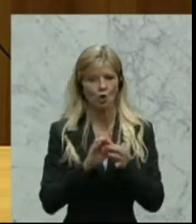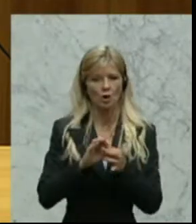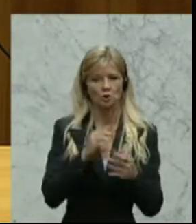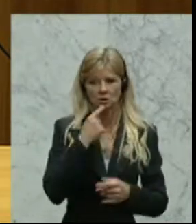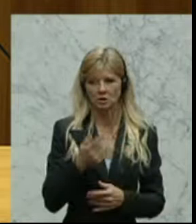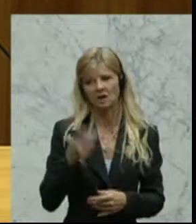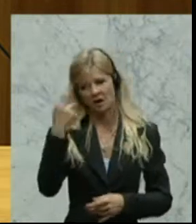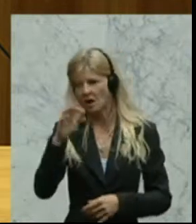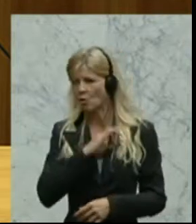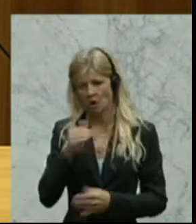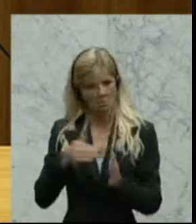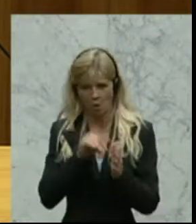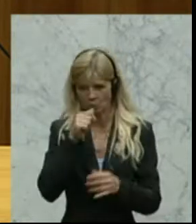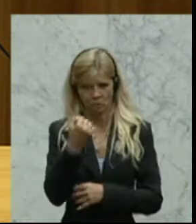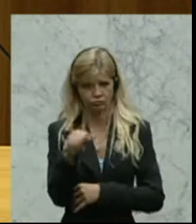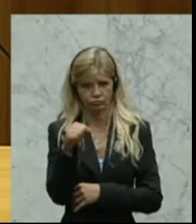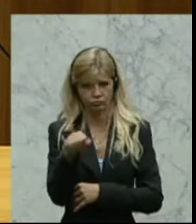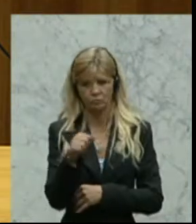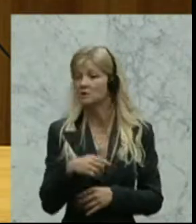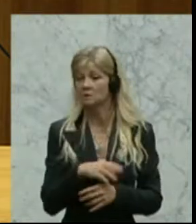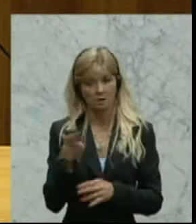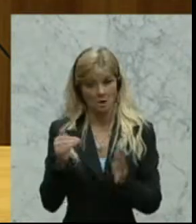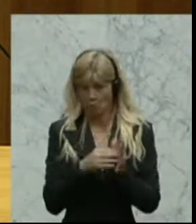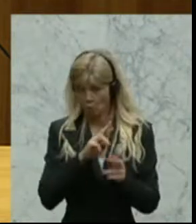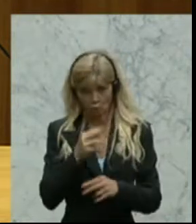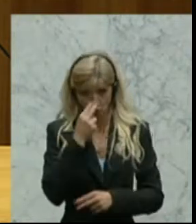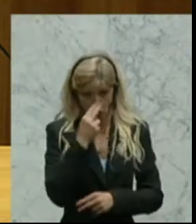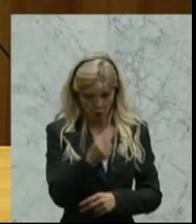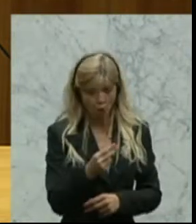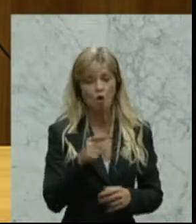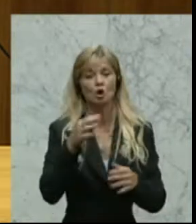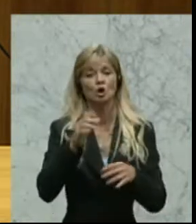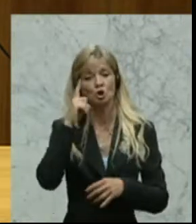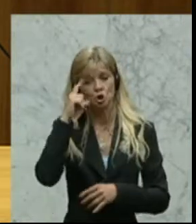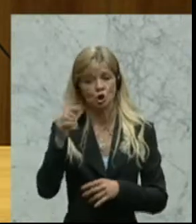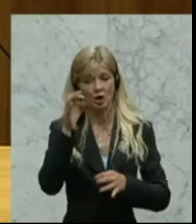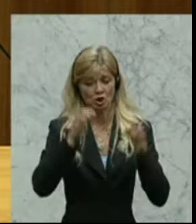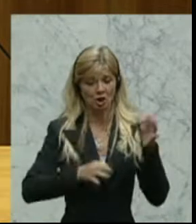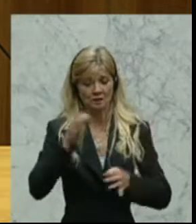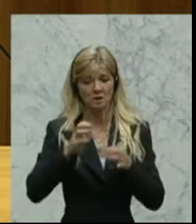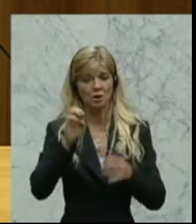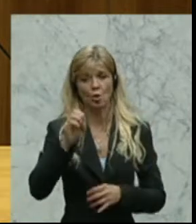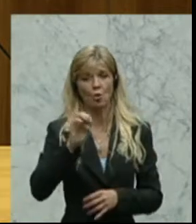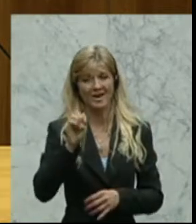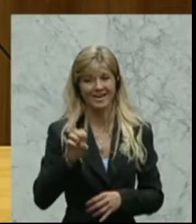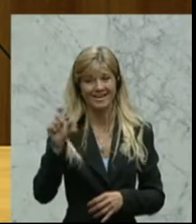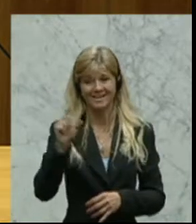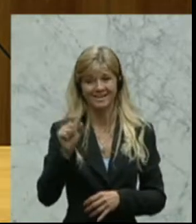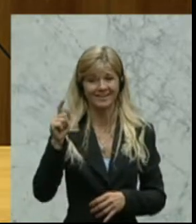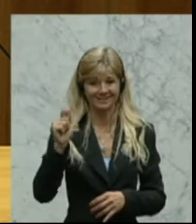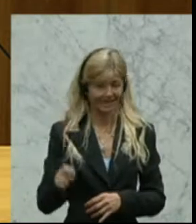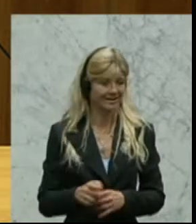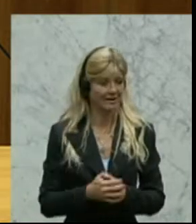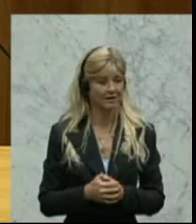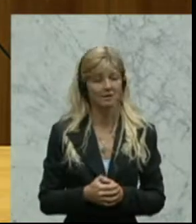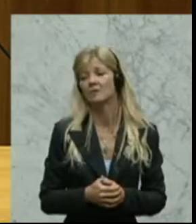Da brauchen Sie nur mal in die Steuerstatistiken der OECD hineinschauen. Da werden Sie das sehen. Oder schauen Sie hinein in die letzte